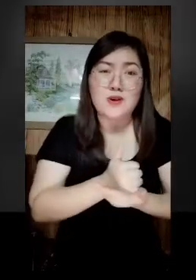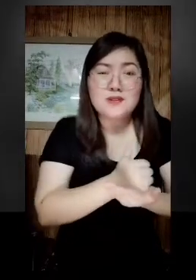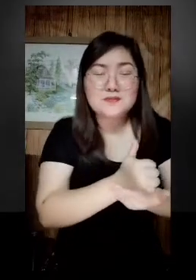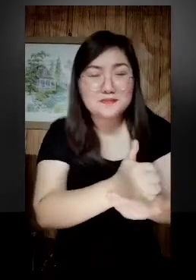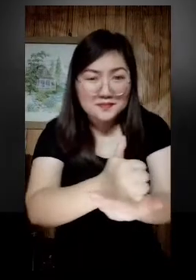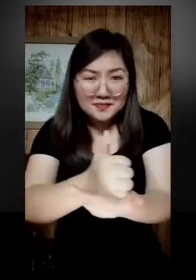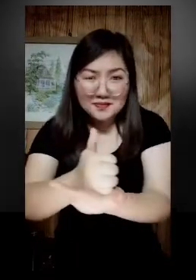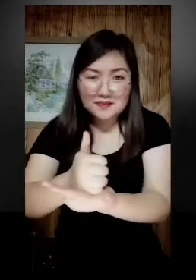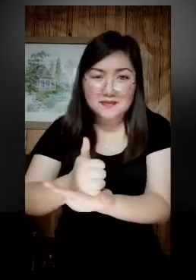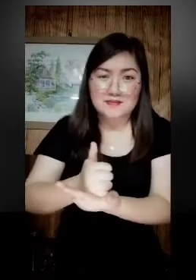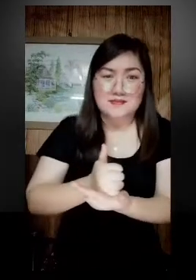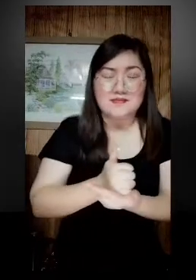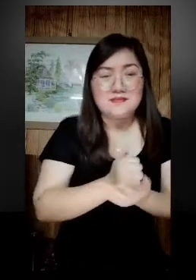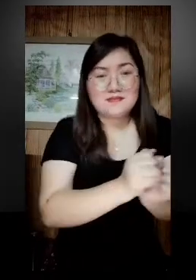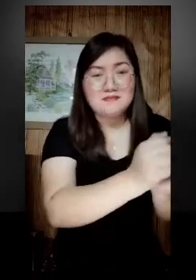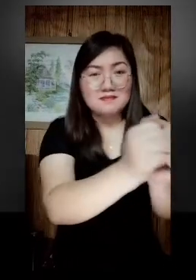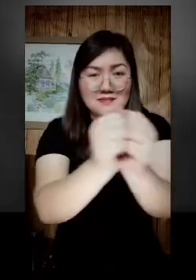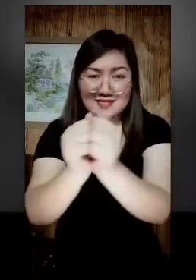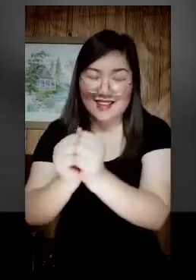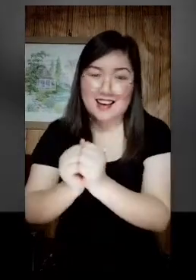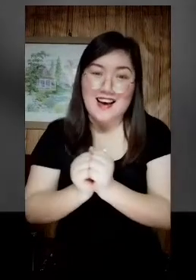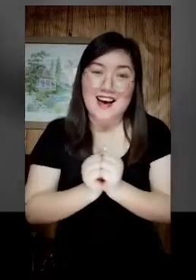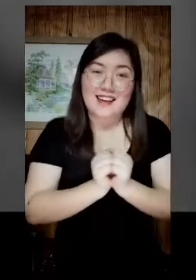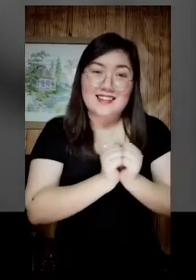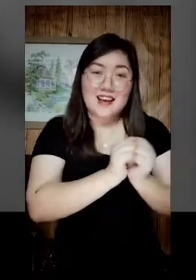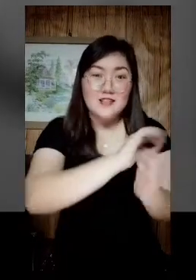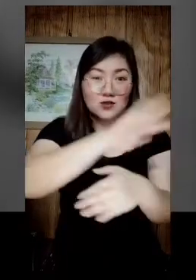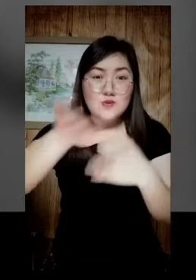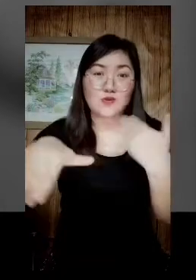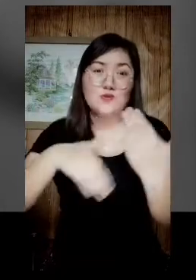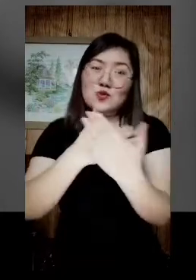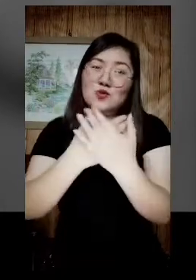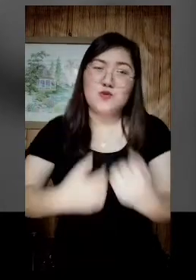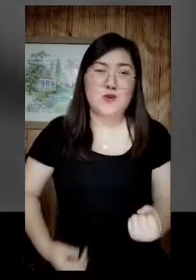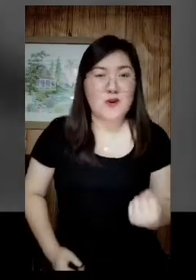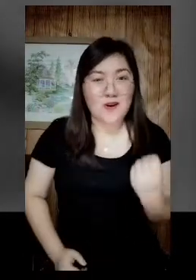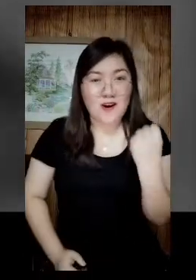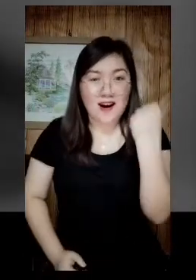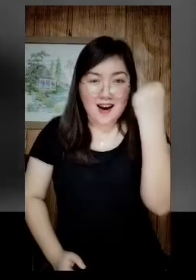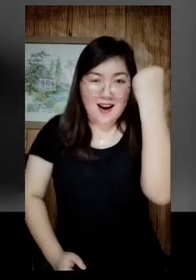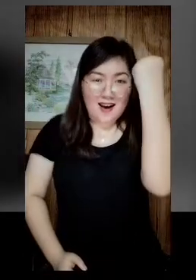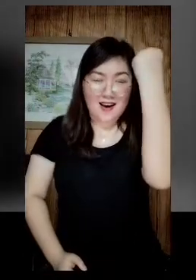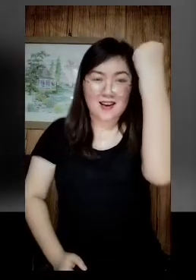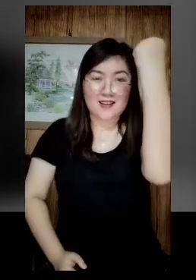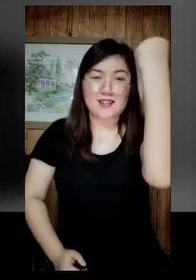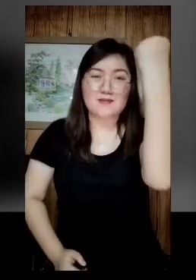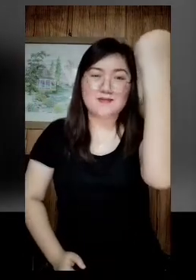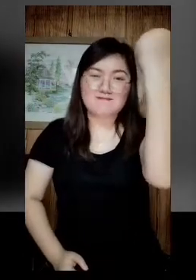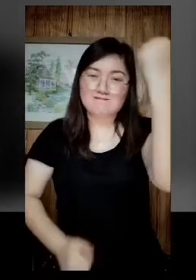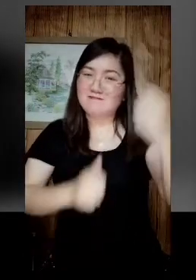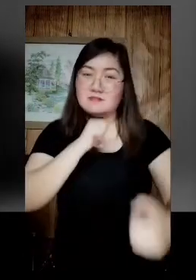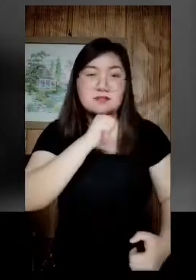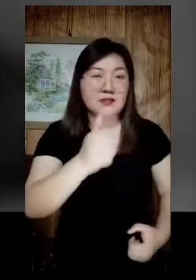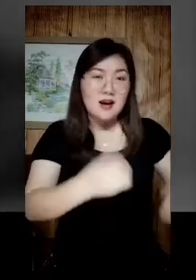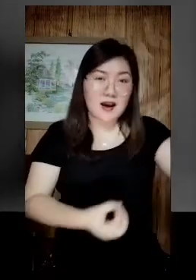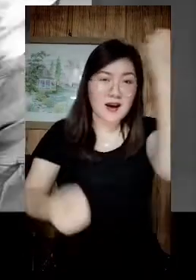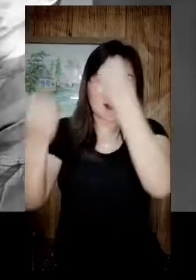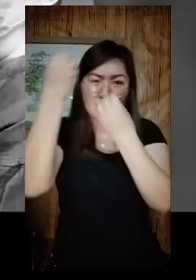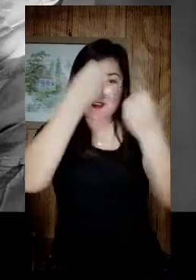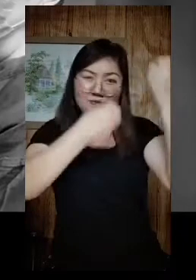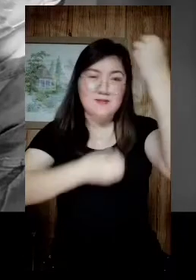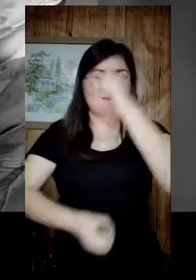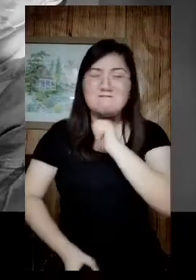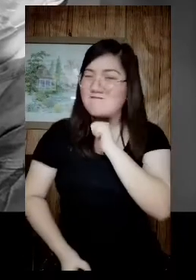magtutulong-tulong, sama-sama lahat ay susunod. Di mangangamba,